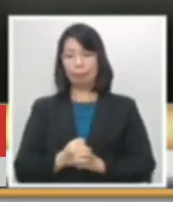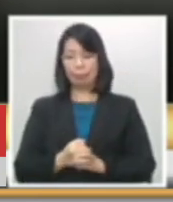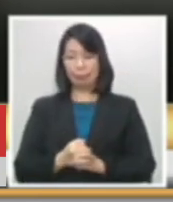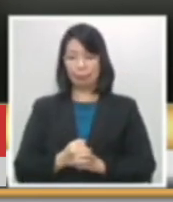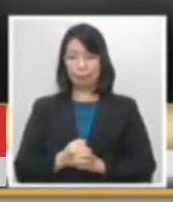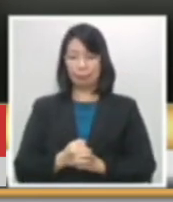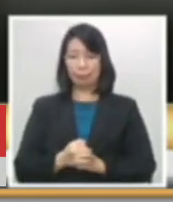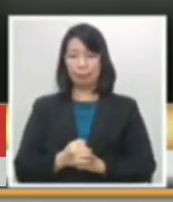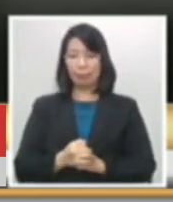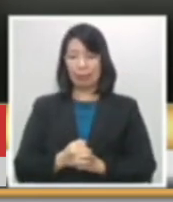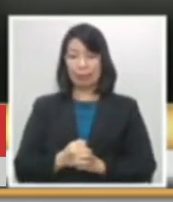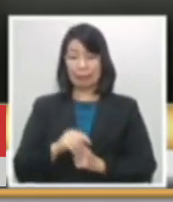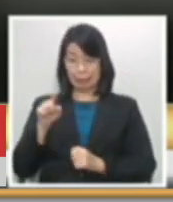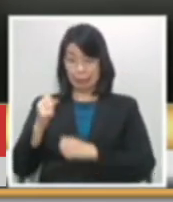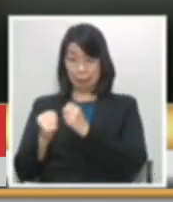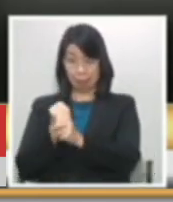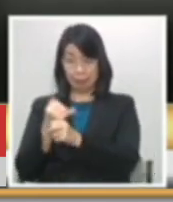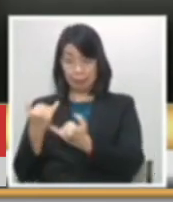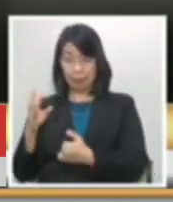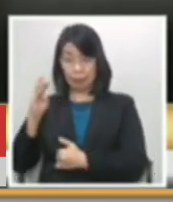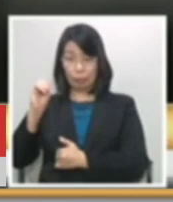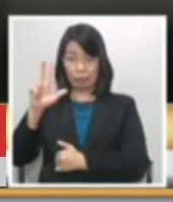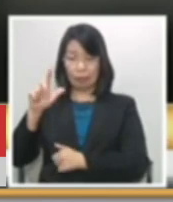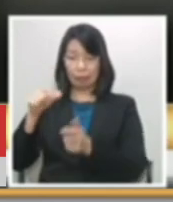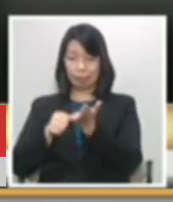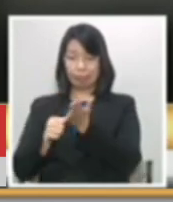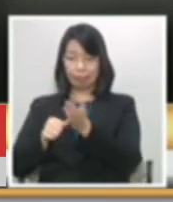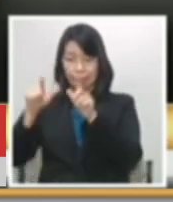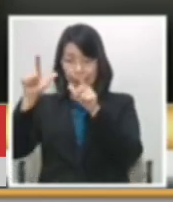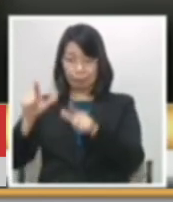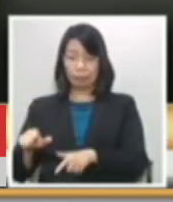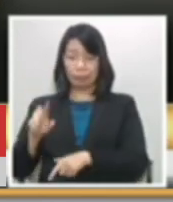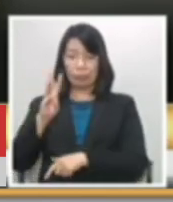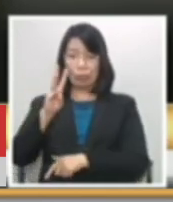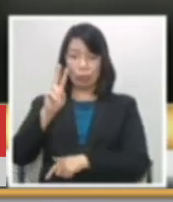6,499,274,500 ล้านบาทแต่ปีนี้ถูกปรับลดลงเหลือ